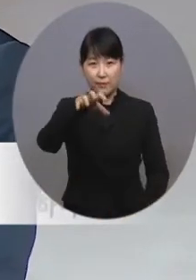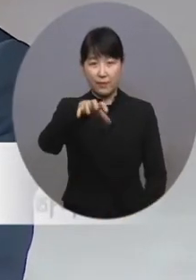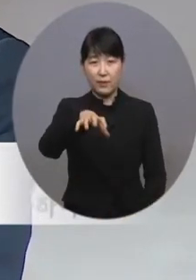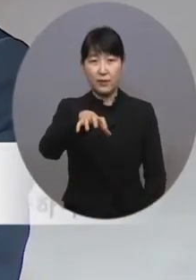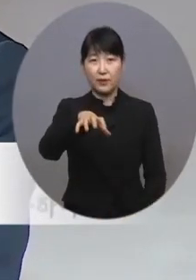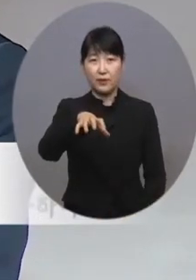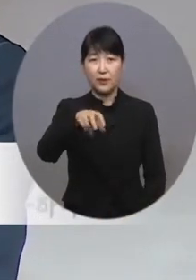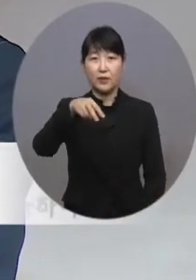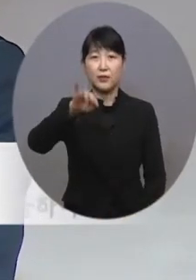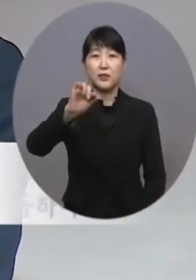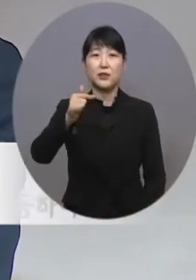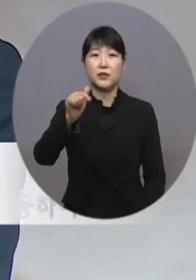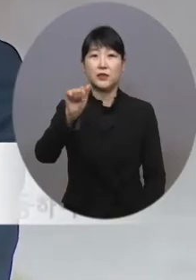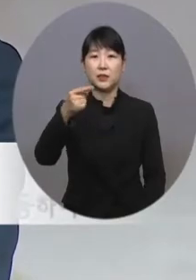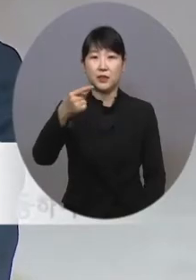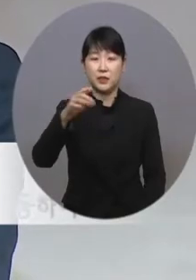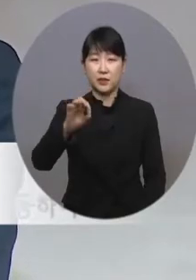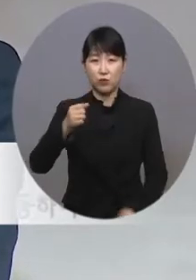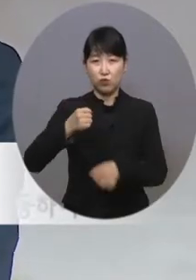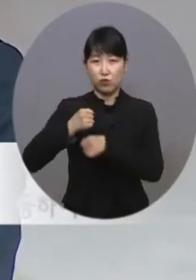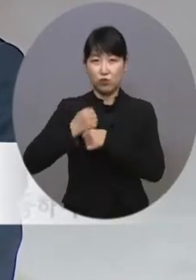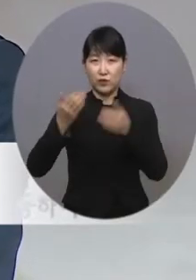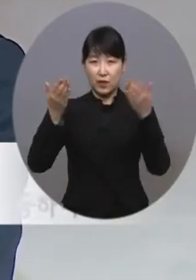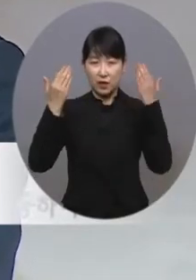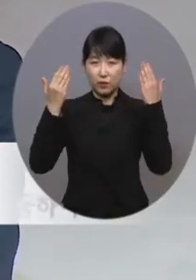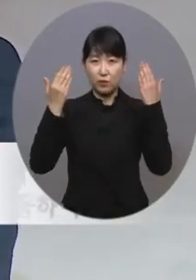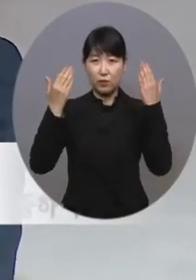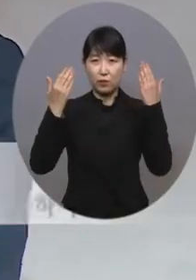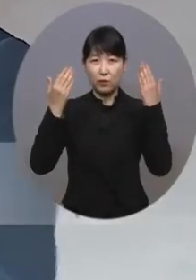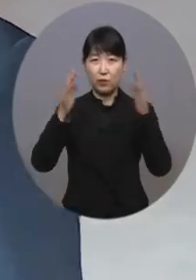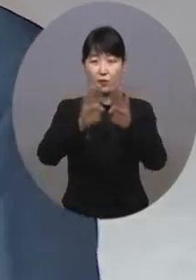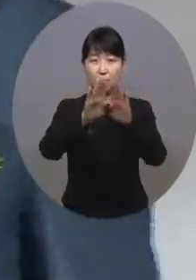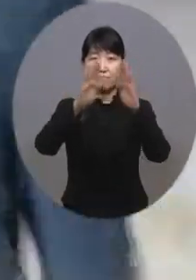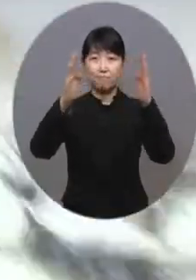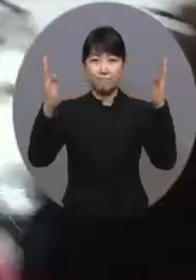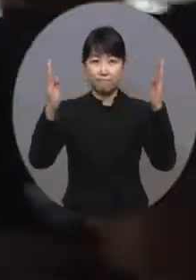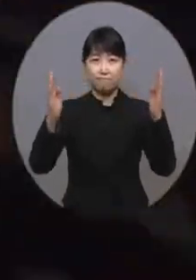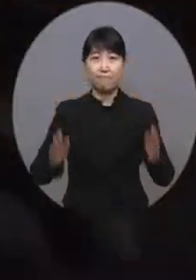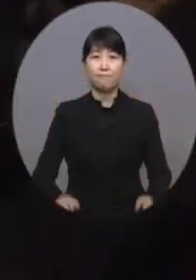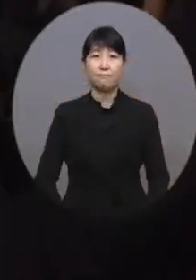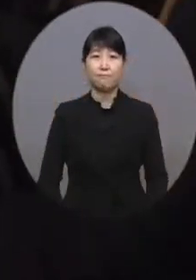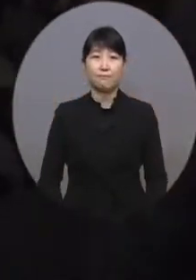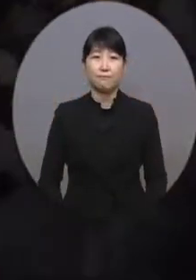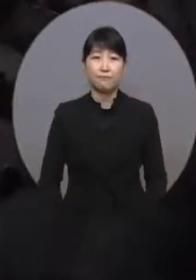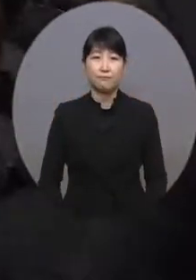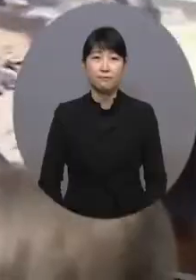자락에서 신흥무관학교 개교를 올립니다.